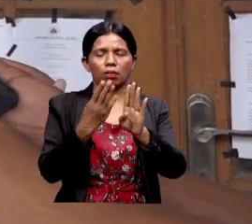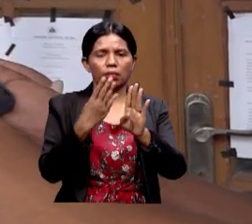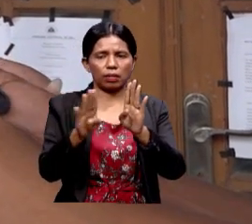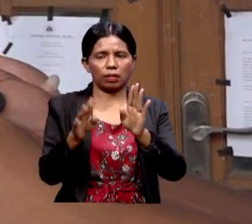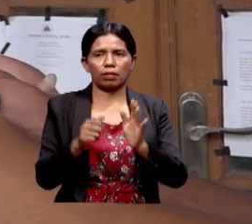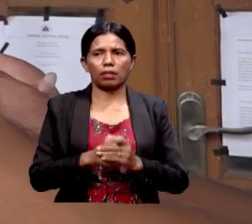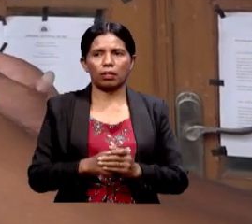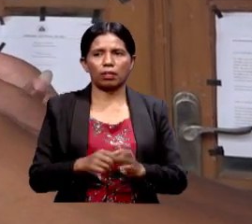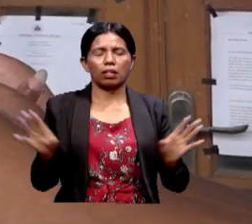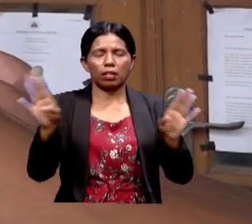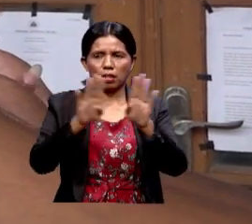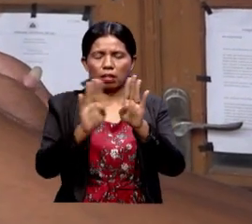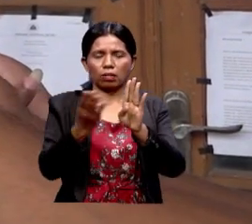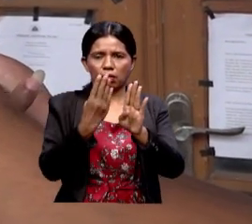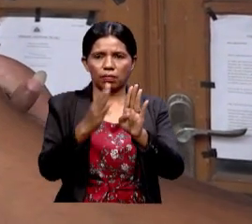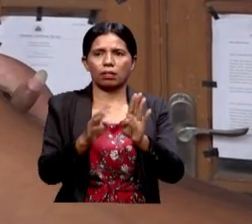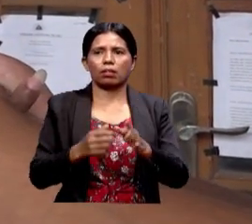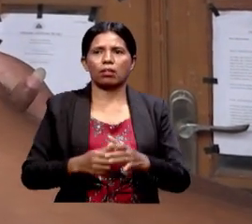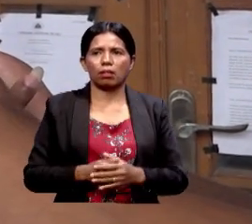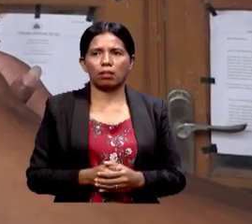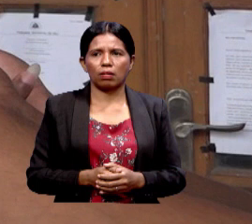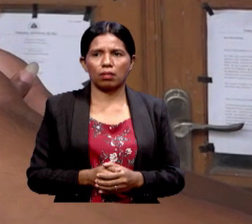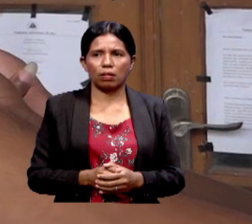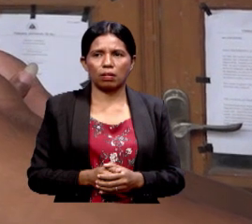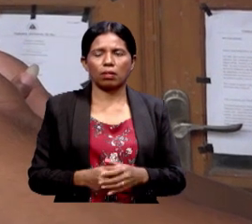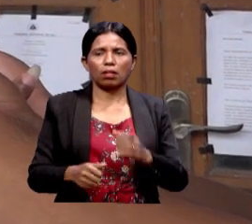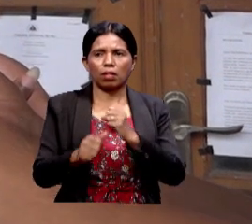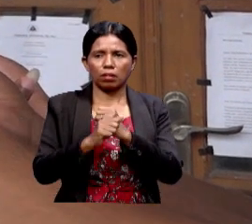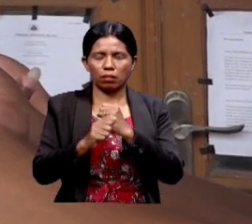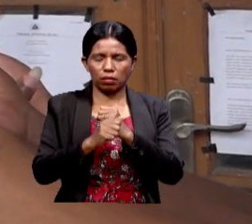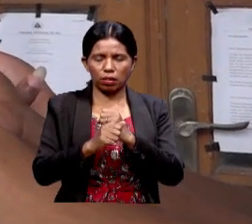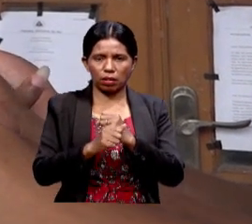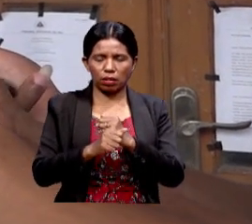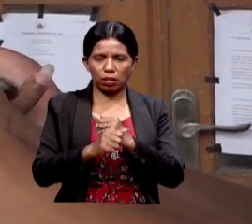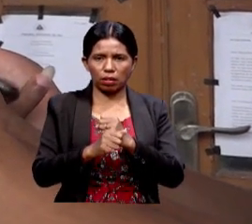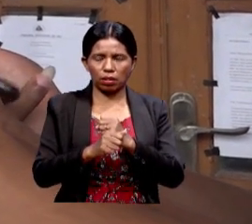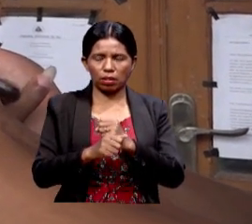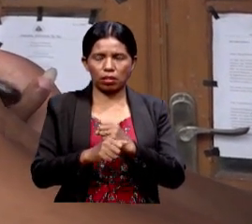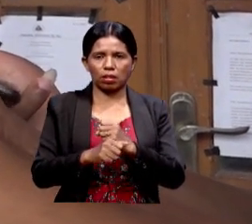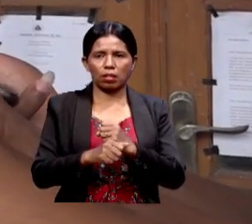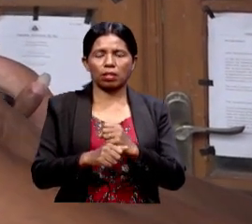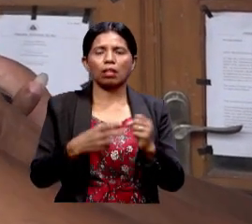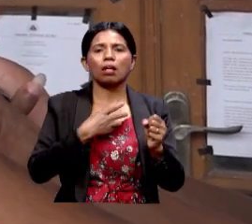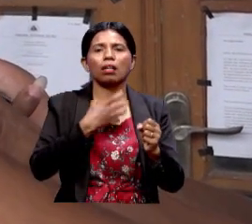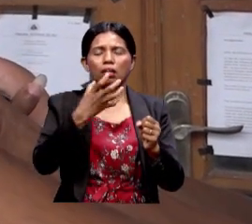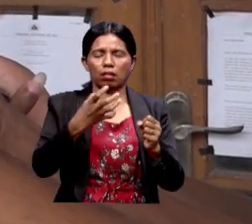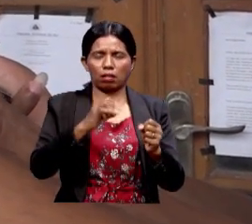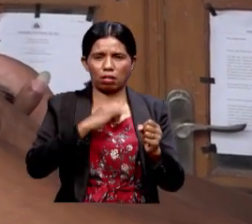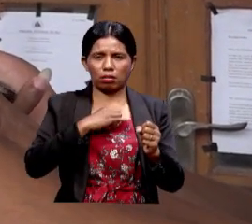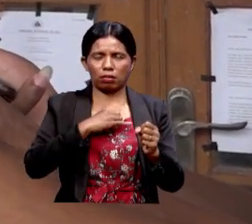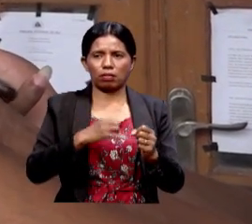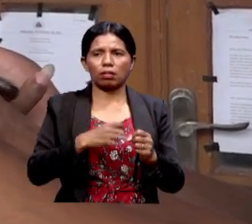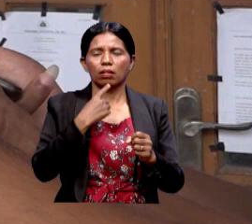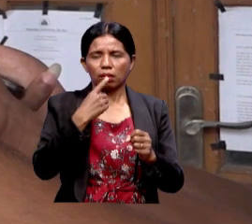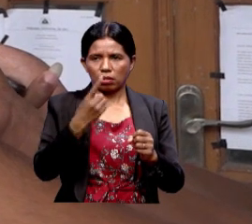Ito kwanu ne taka hormatan ida urguido ne komesa hakila rau. Ne hakila ne bus ne